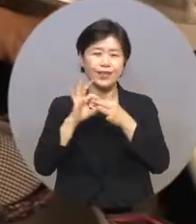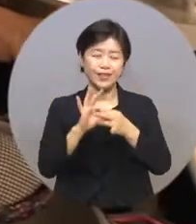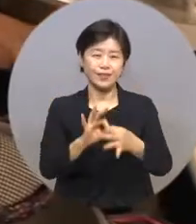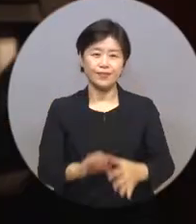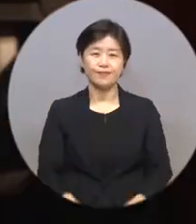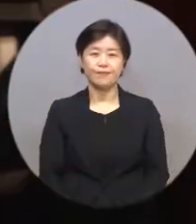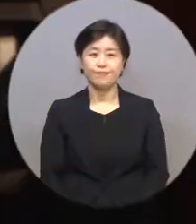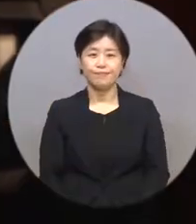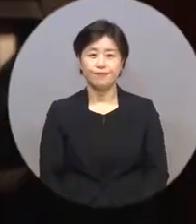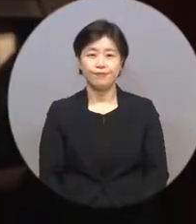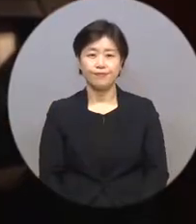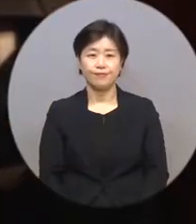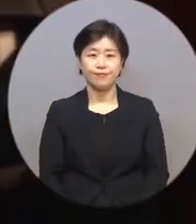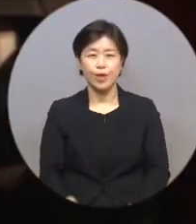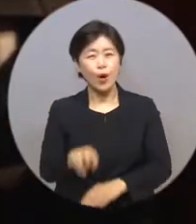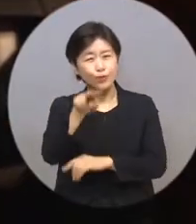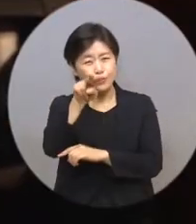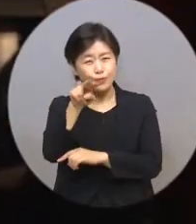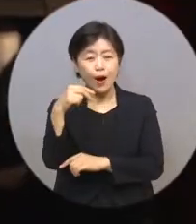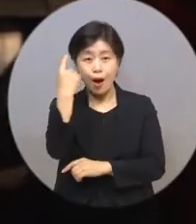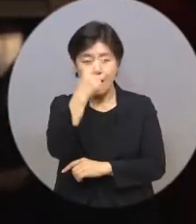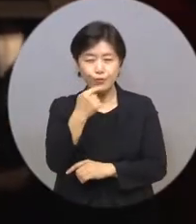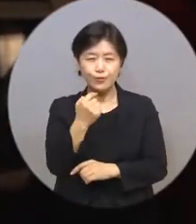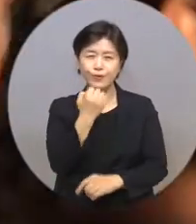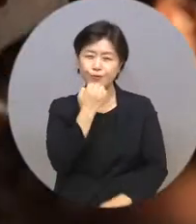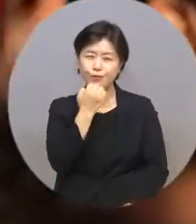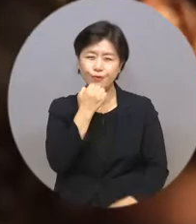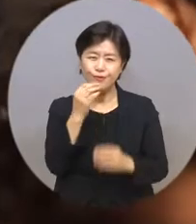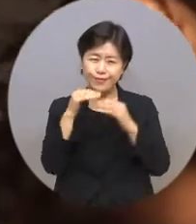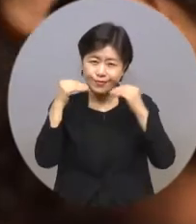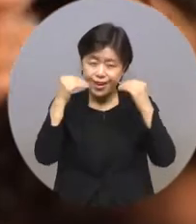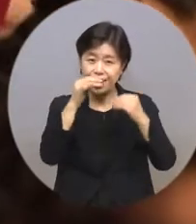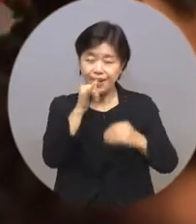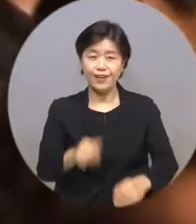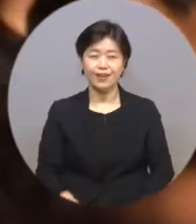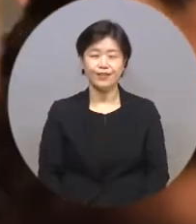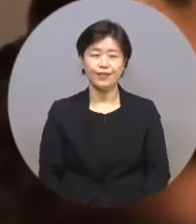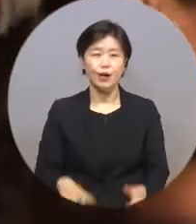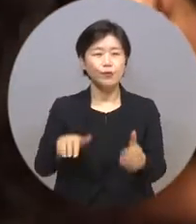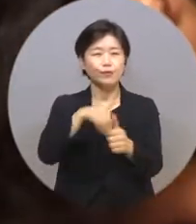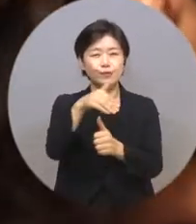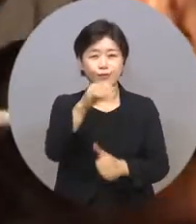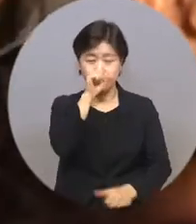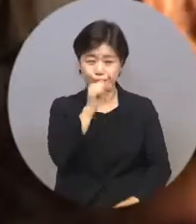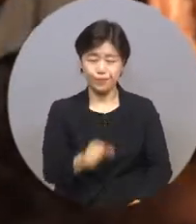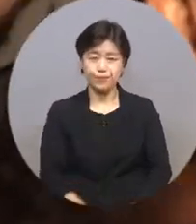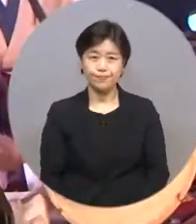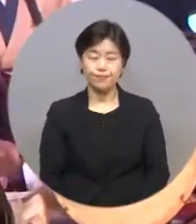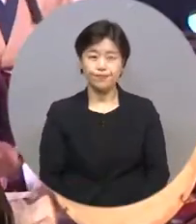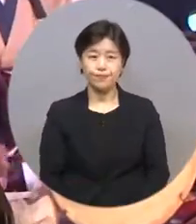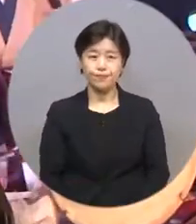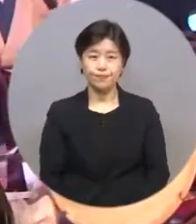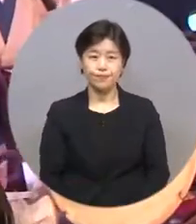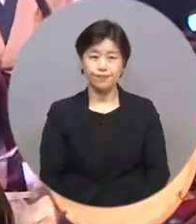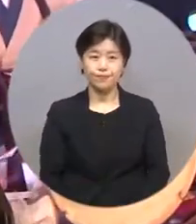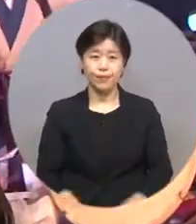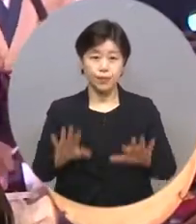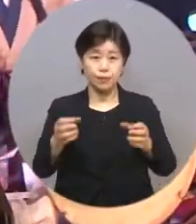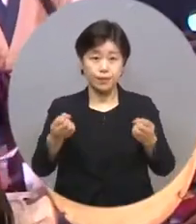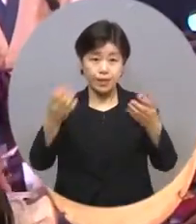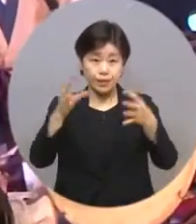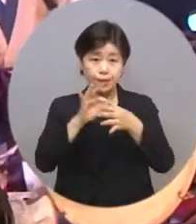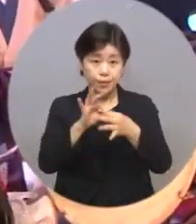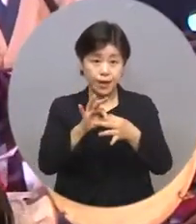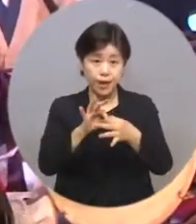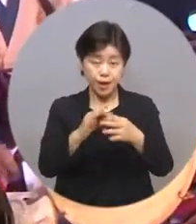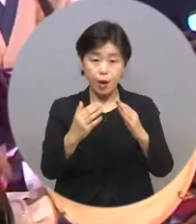쏟아집니다 지켜보는 주민들의 얼굴에 웃음꽃이 피어나 행사 분위기가 한층 더 밝아집니다 이번 행사를